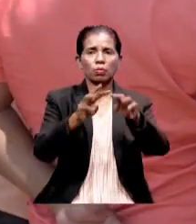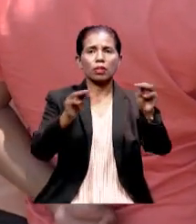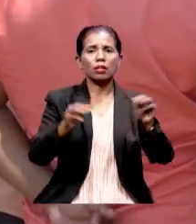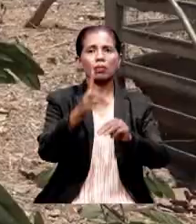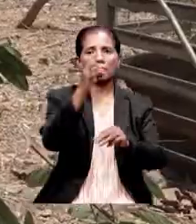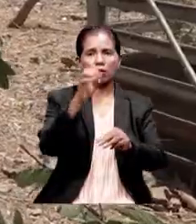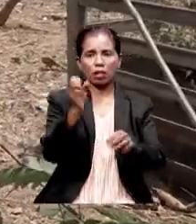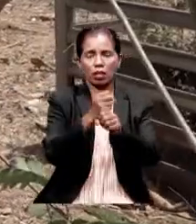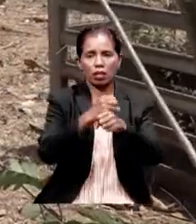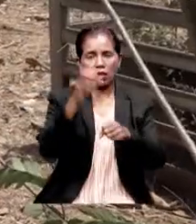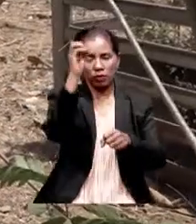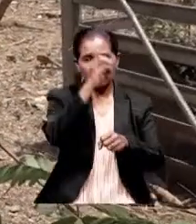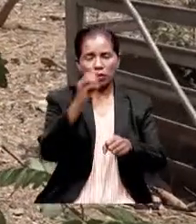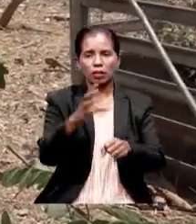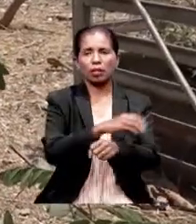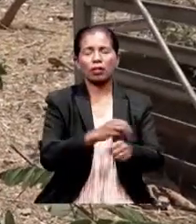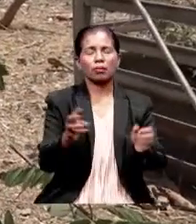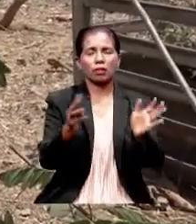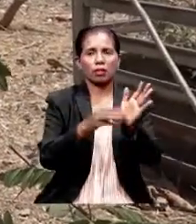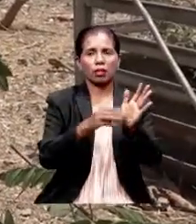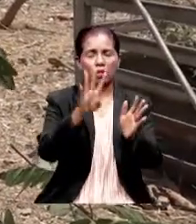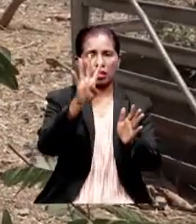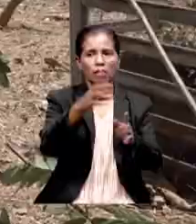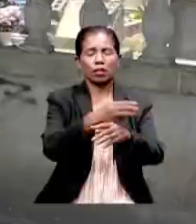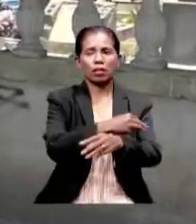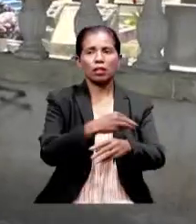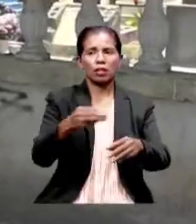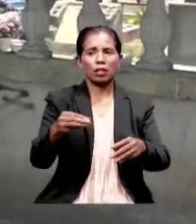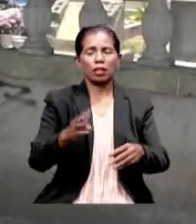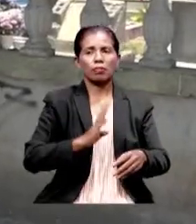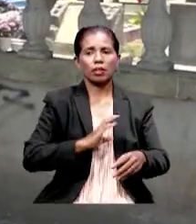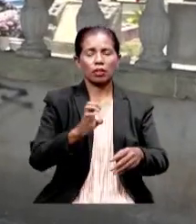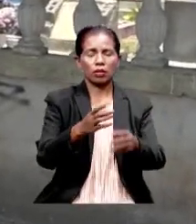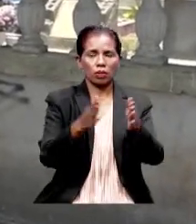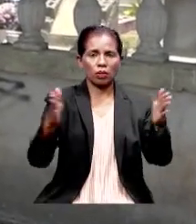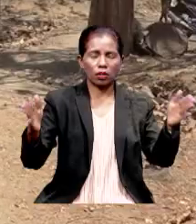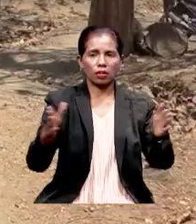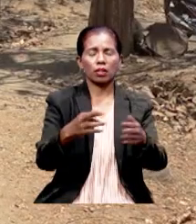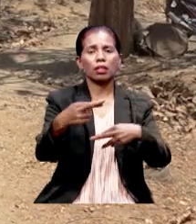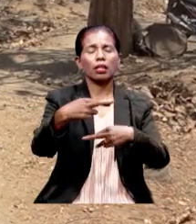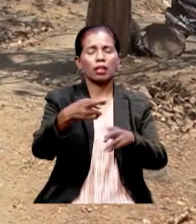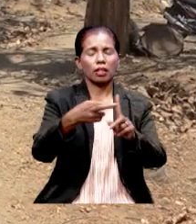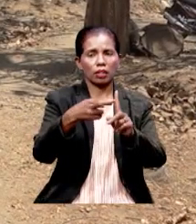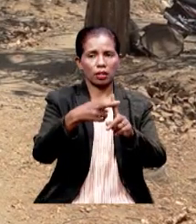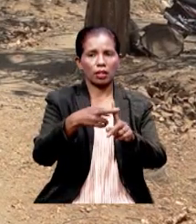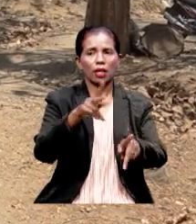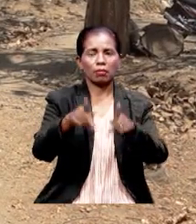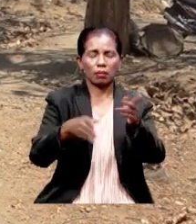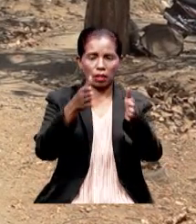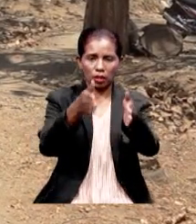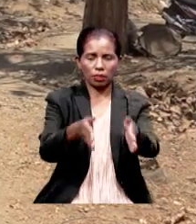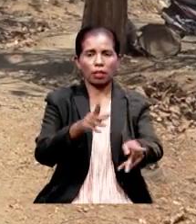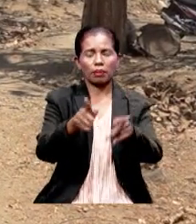hal observasaun barai mamuk ku azektare hat ya Cemitério Beku Sinyakotuk, ku di loketan Cemitério Publiko nih, atu komunidade bele hakoi